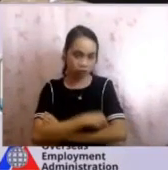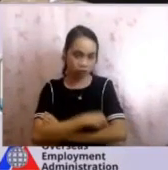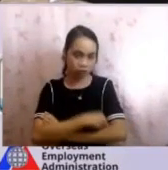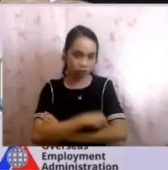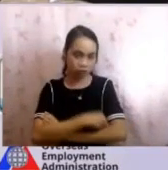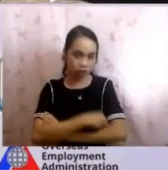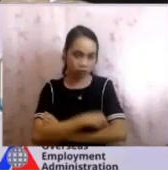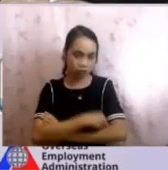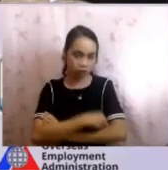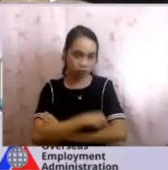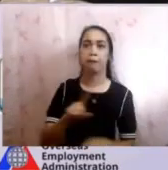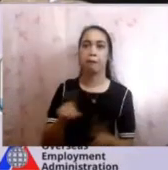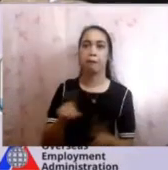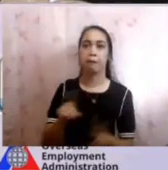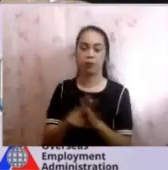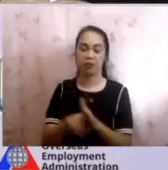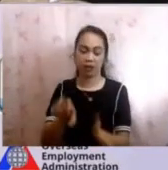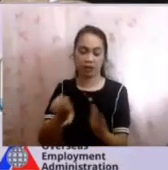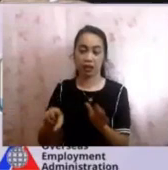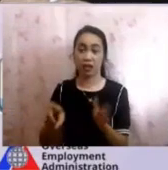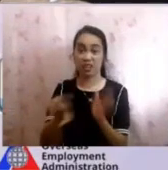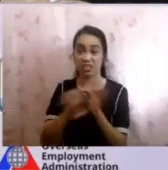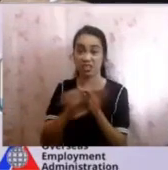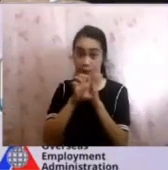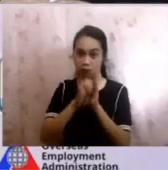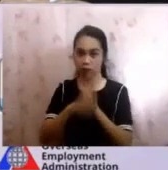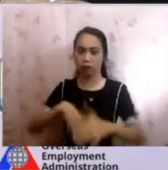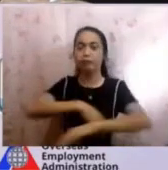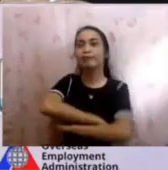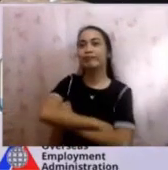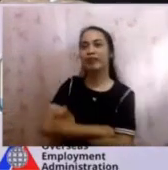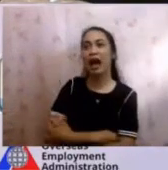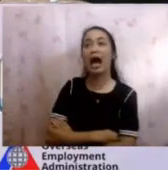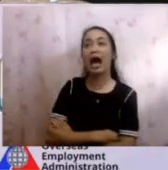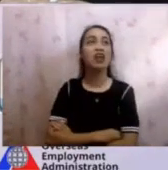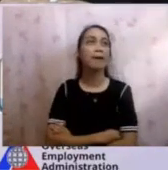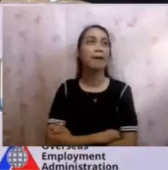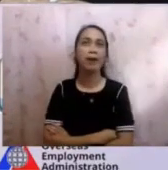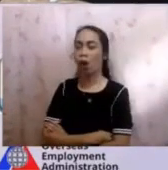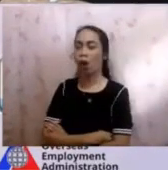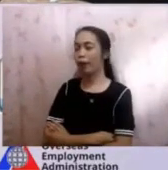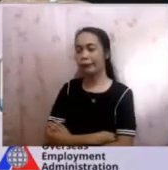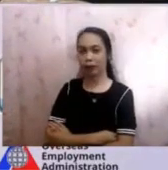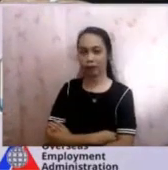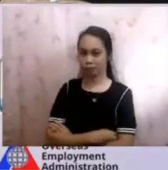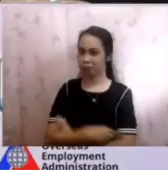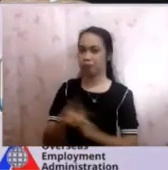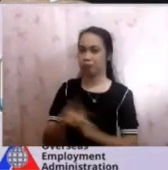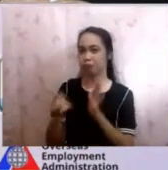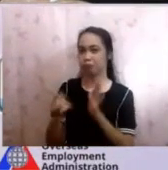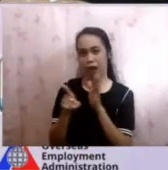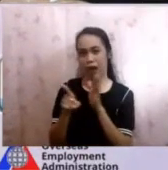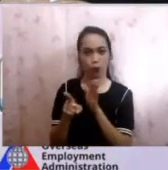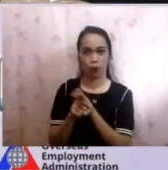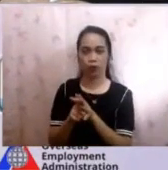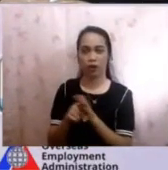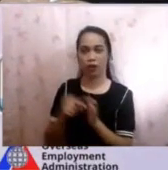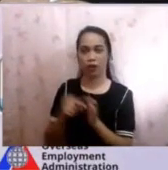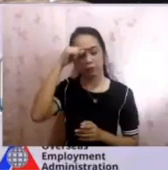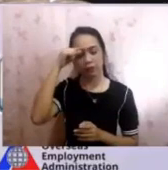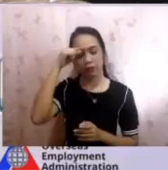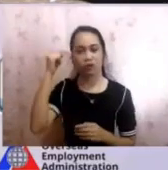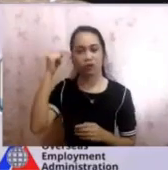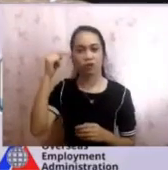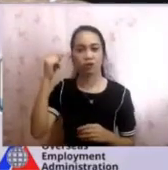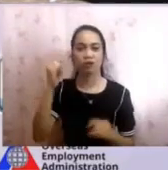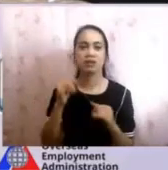So, of course, lain man kaayo nga magstorya ta nga in a professional situation nga imong i-cross imong arm. Kaya wala